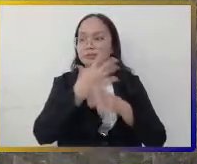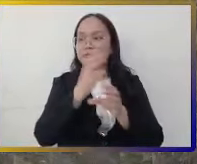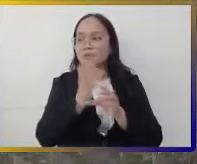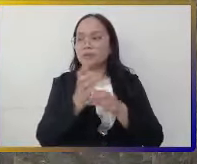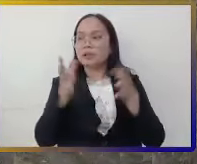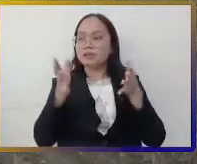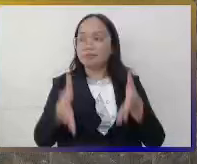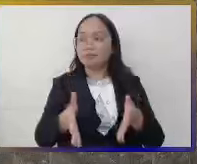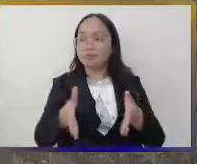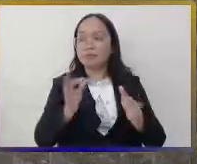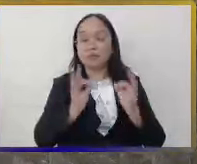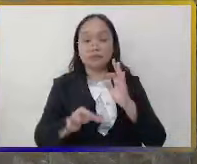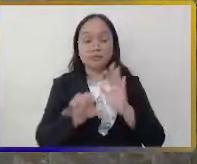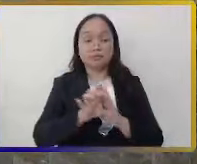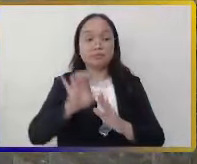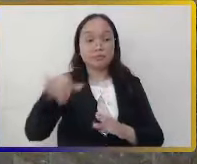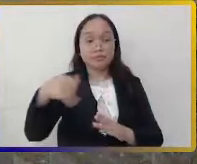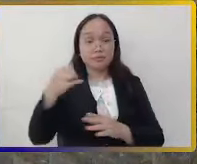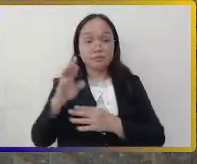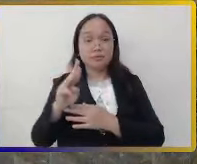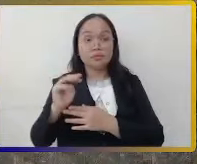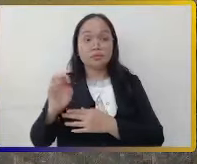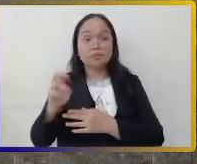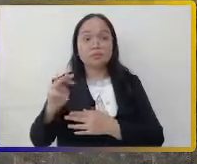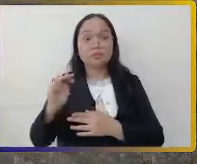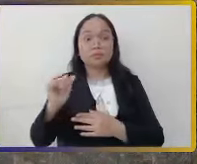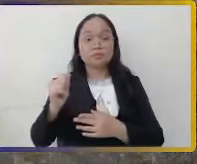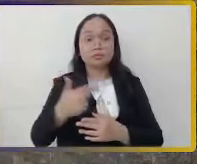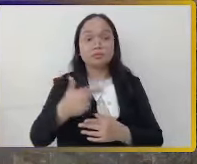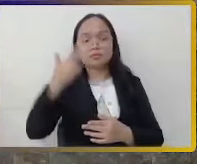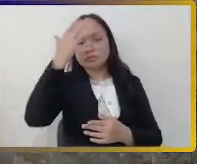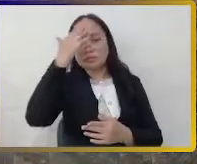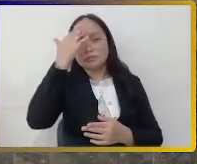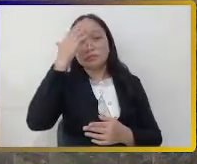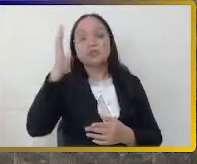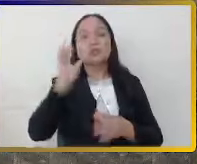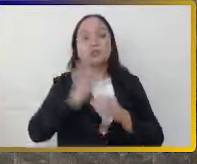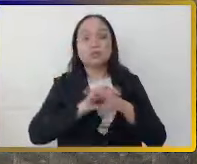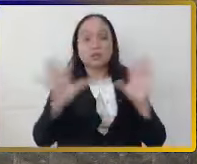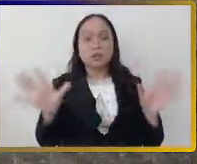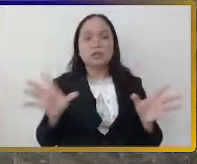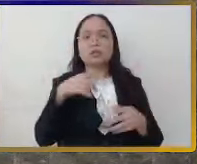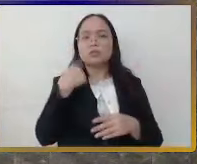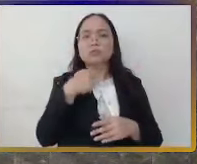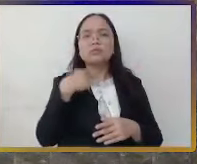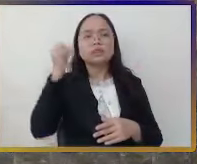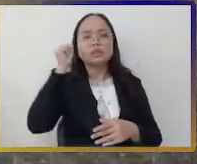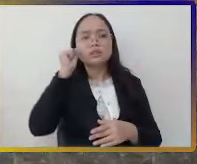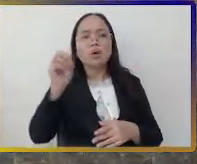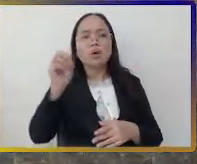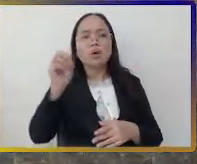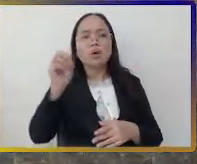Kung si Jeremiah ay kinalala niya ng mabuti kung sino ang Creator niya, ay siguro naman may iisip niya na hindi ako